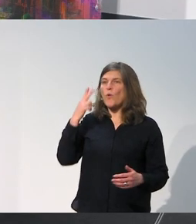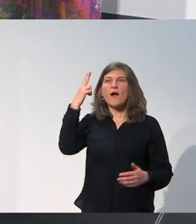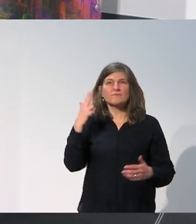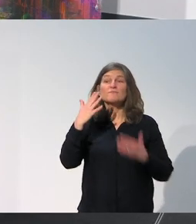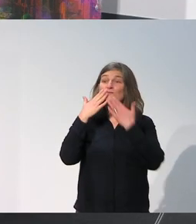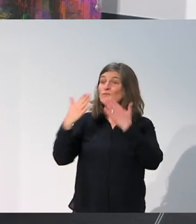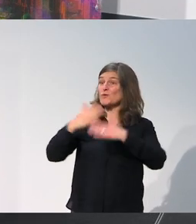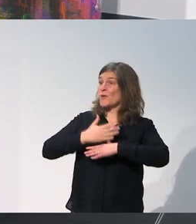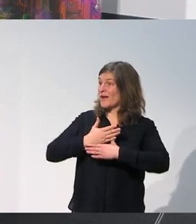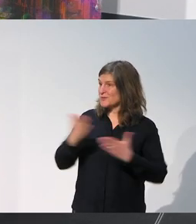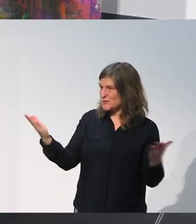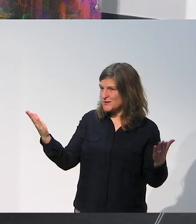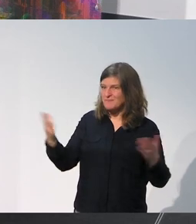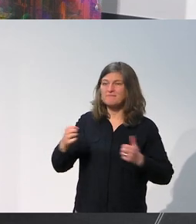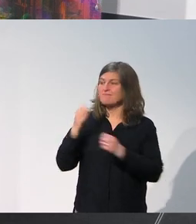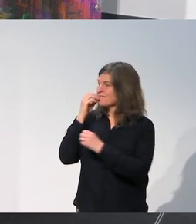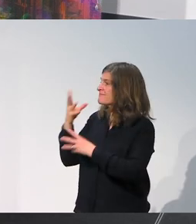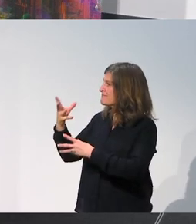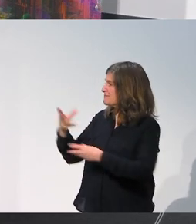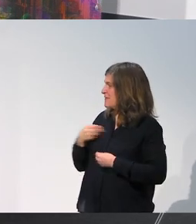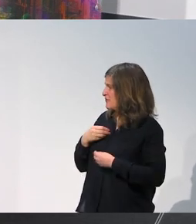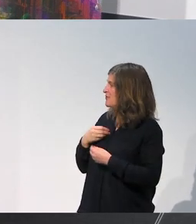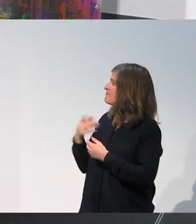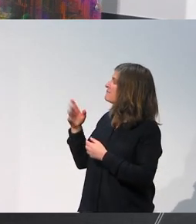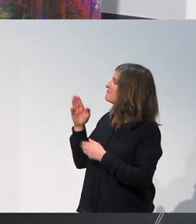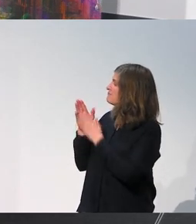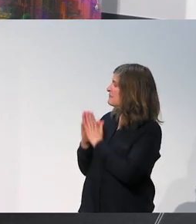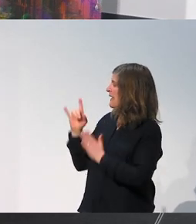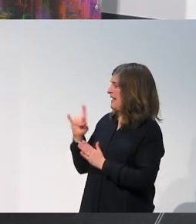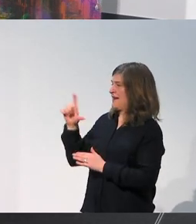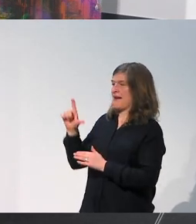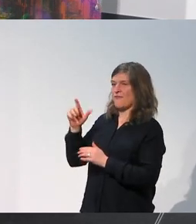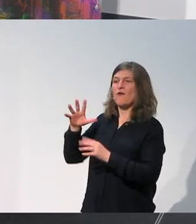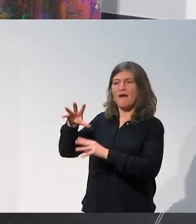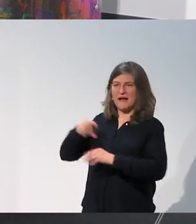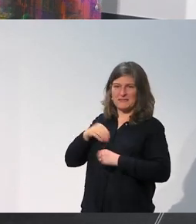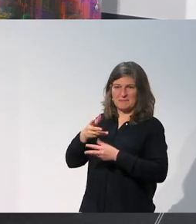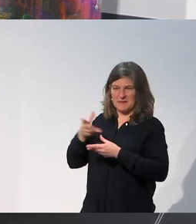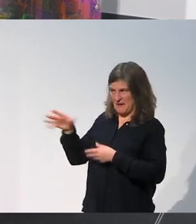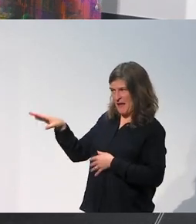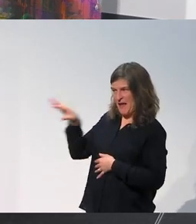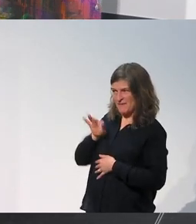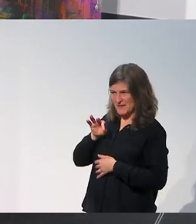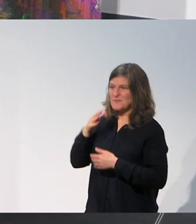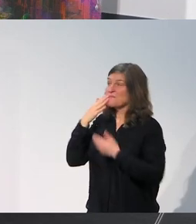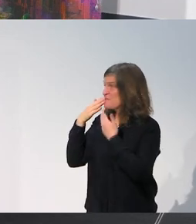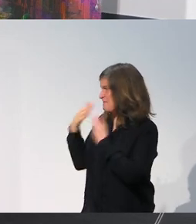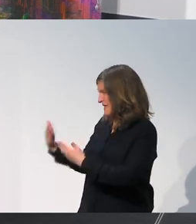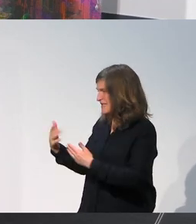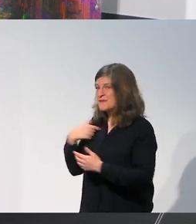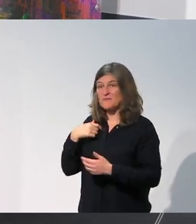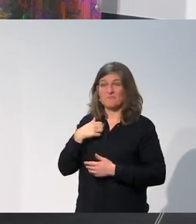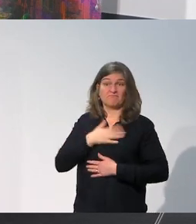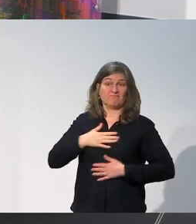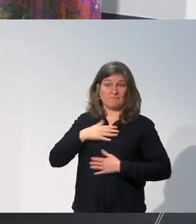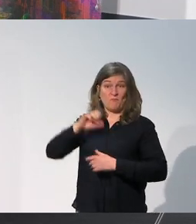Bonjour à tous, bienvenue et merci à vous Marie-Hélène Lafond d'avoir accepté cette invitation des Fractions. Et je suis ravie de vous rencontrer. C'est la première